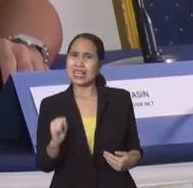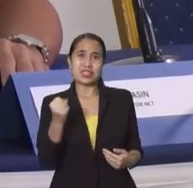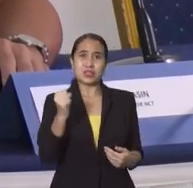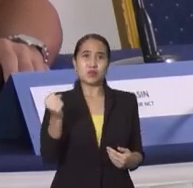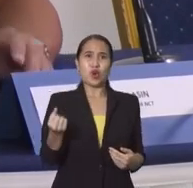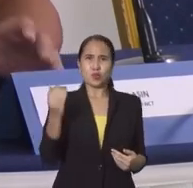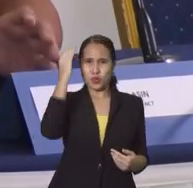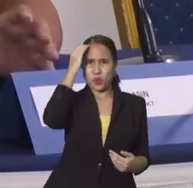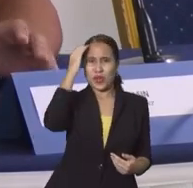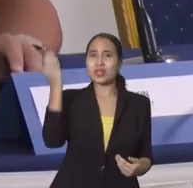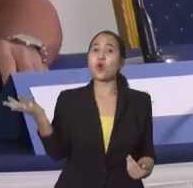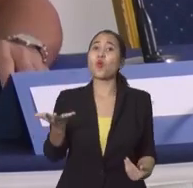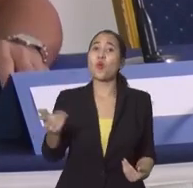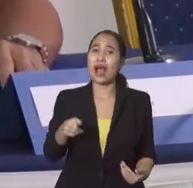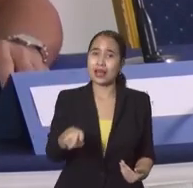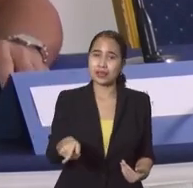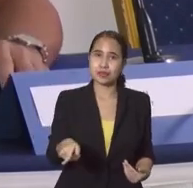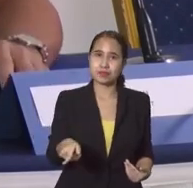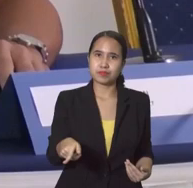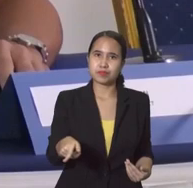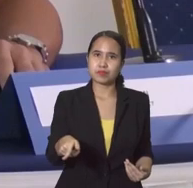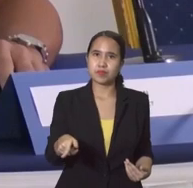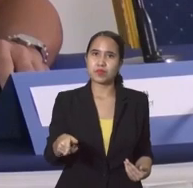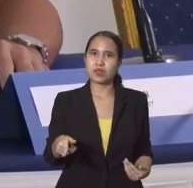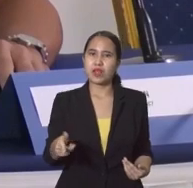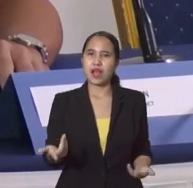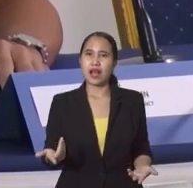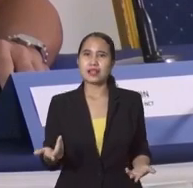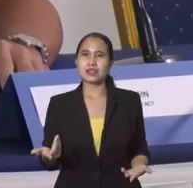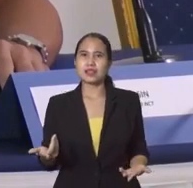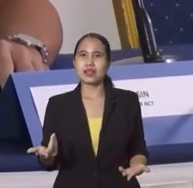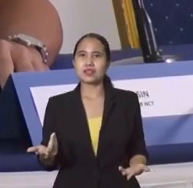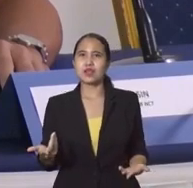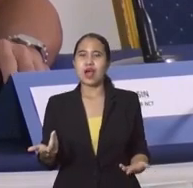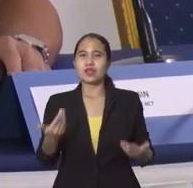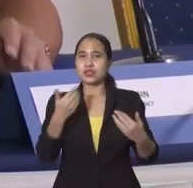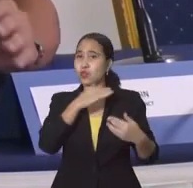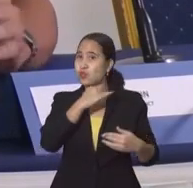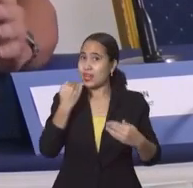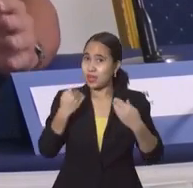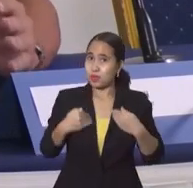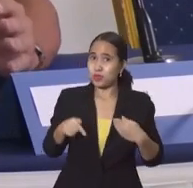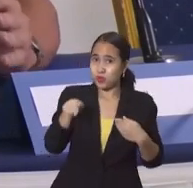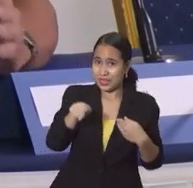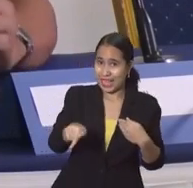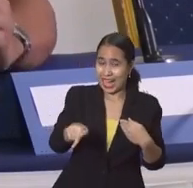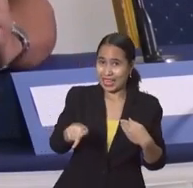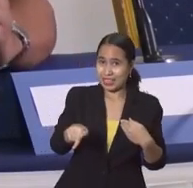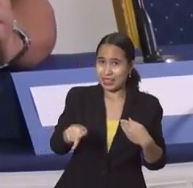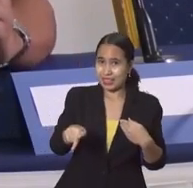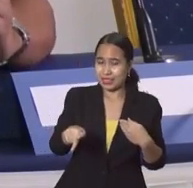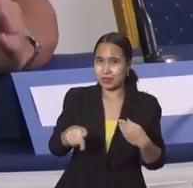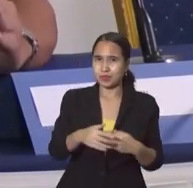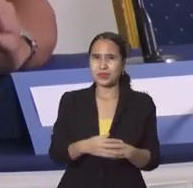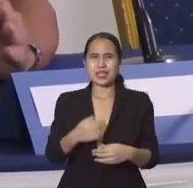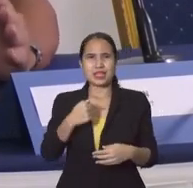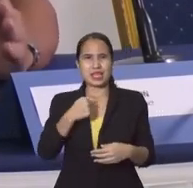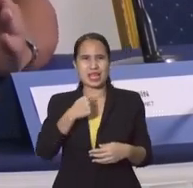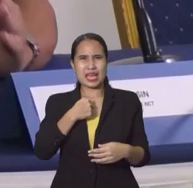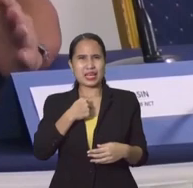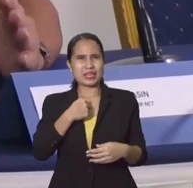waarschijnlijk een van hun geliefden daar ligt. Ik snap niet dat je het niet in je